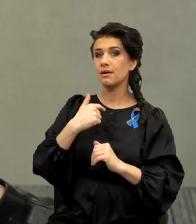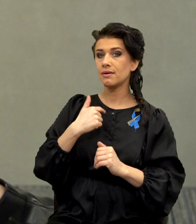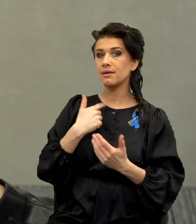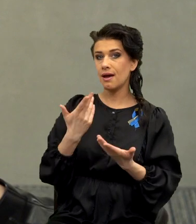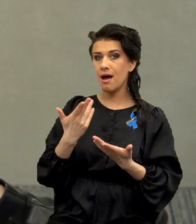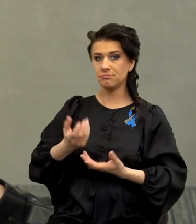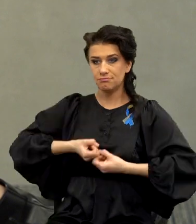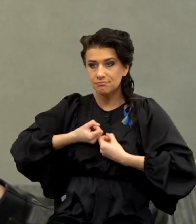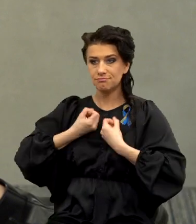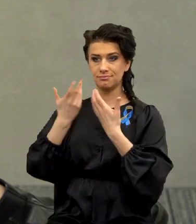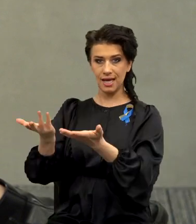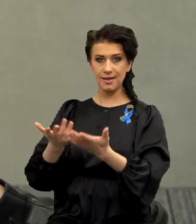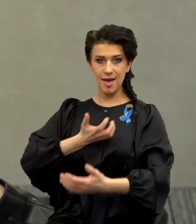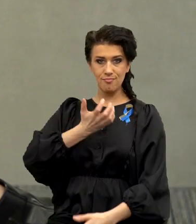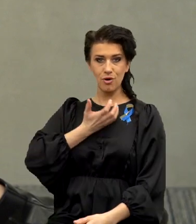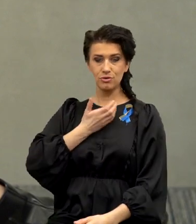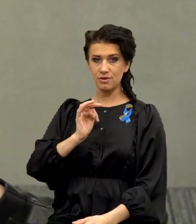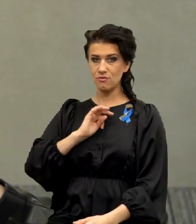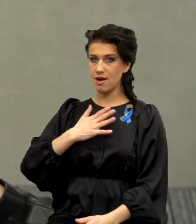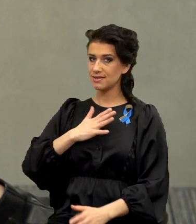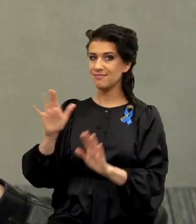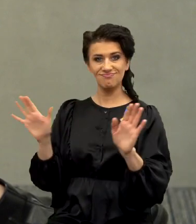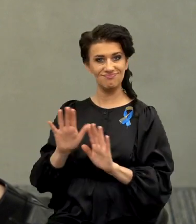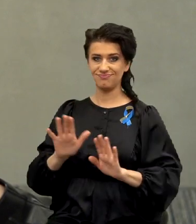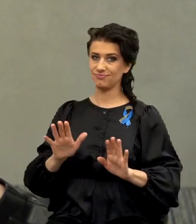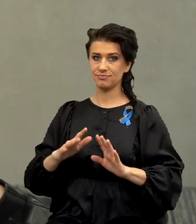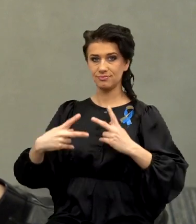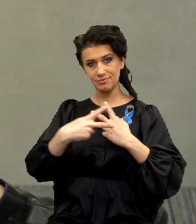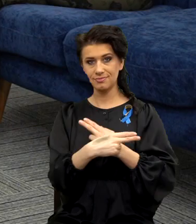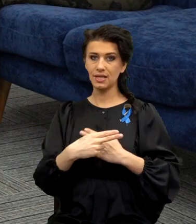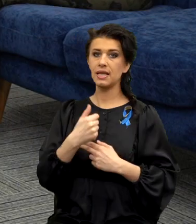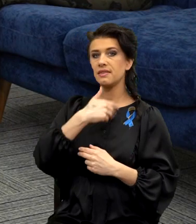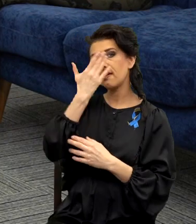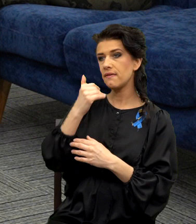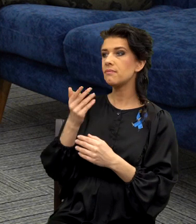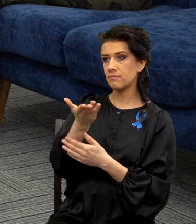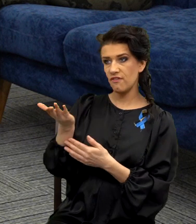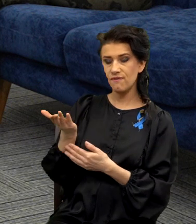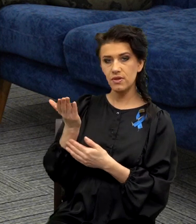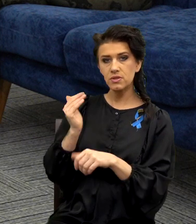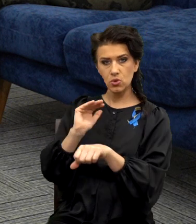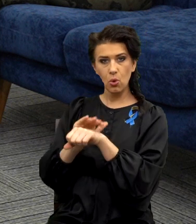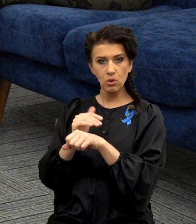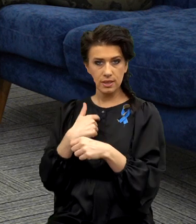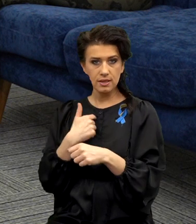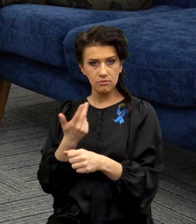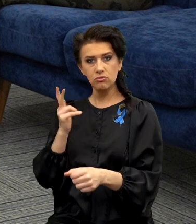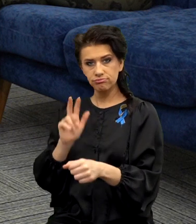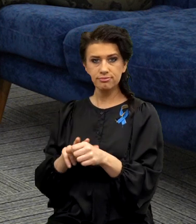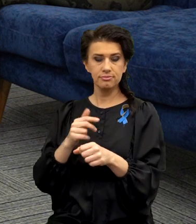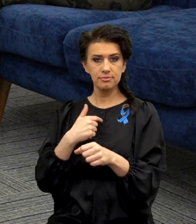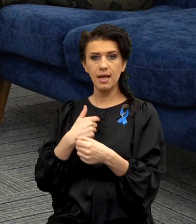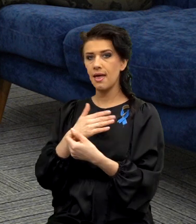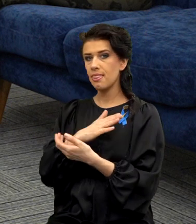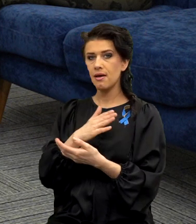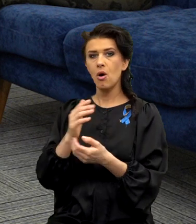myśli, emocje na te osoby. Czyli to, co moglibyśmy zrobić, nie wiem, czy się ze mną zgodzicie, to w takiej pełnej empatii otworzyć